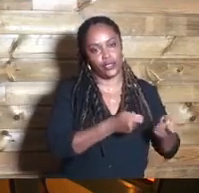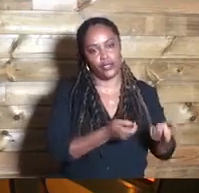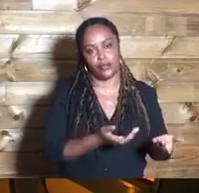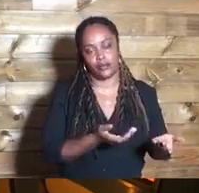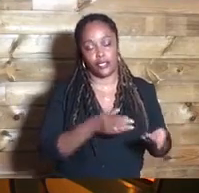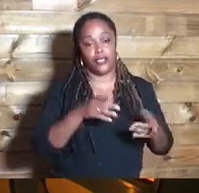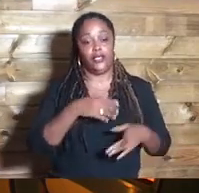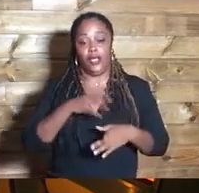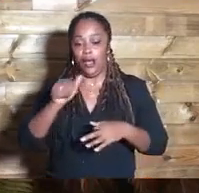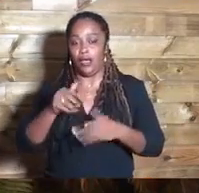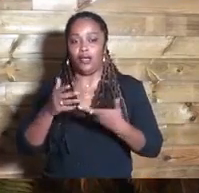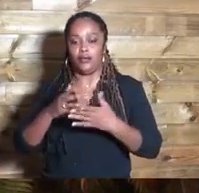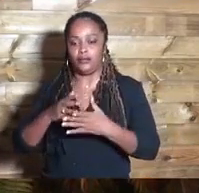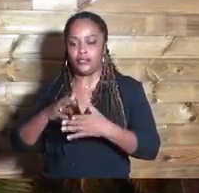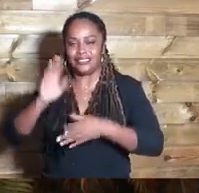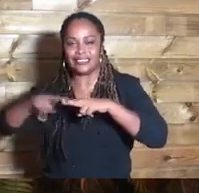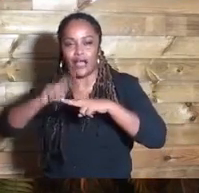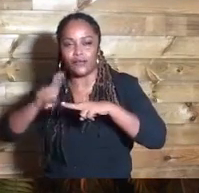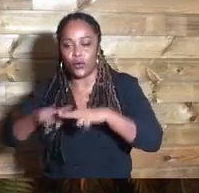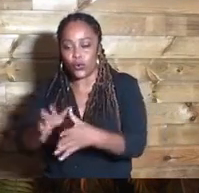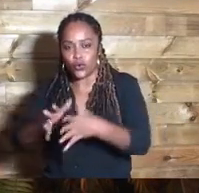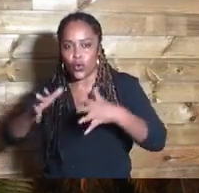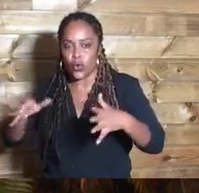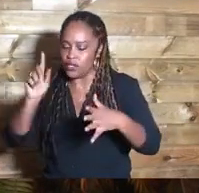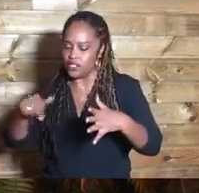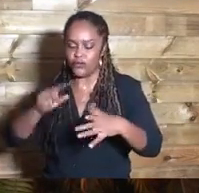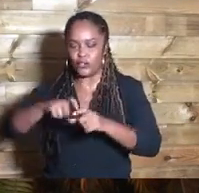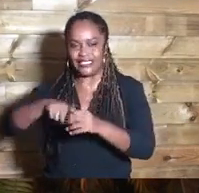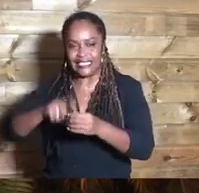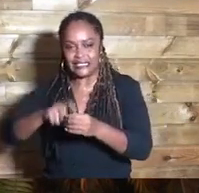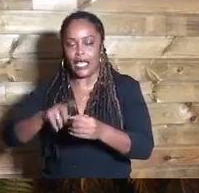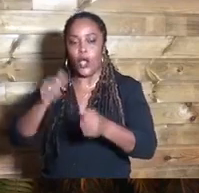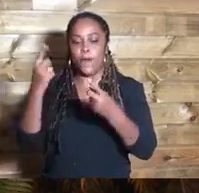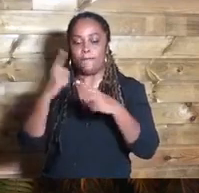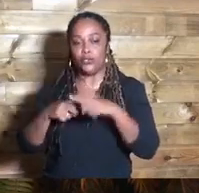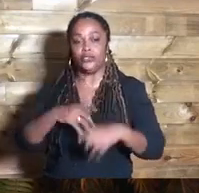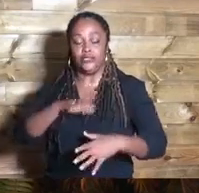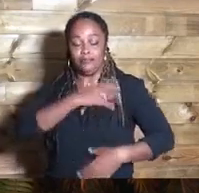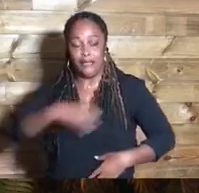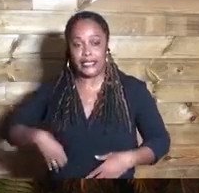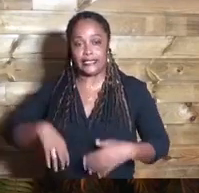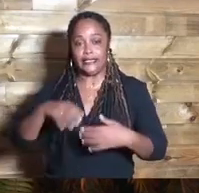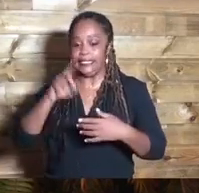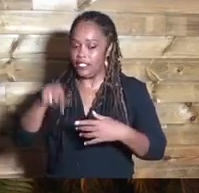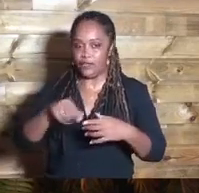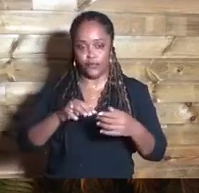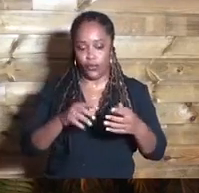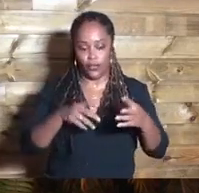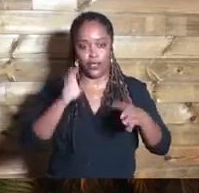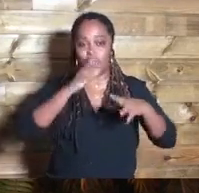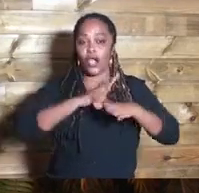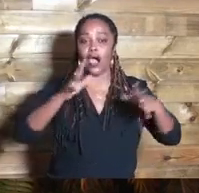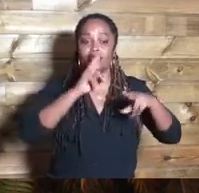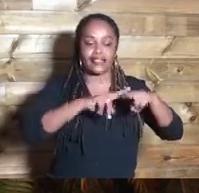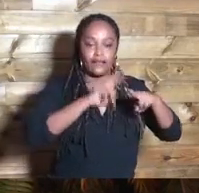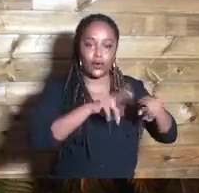travaux, ça n'est pas vrai. Donc, il faut les collectivités, syndicats, la piste, toutes les autres collectivités, ils prévoient en ligne budgétaire chaque année grands travaux